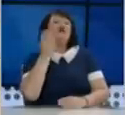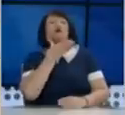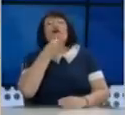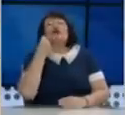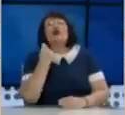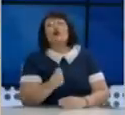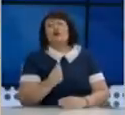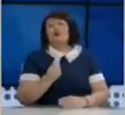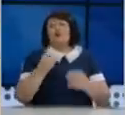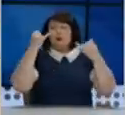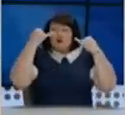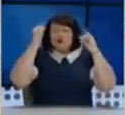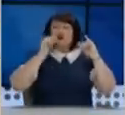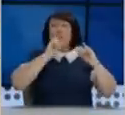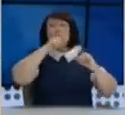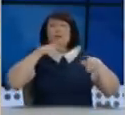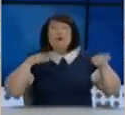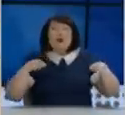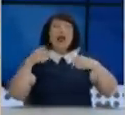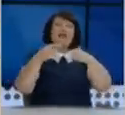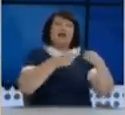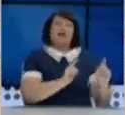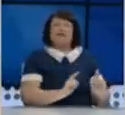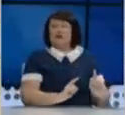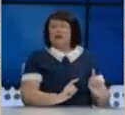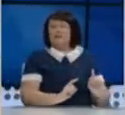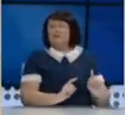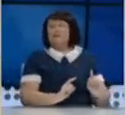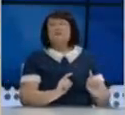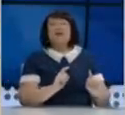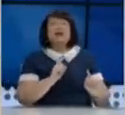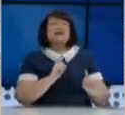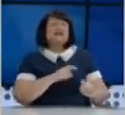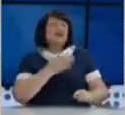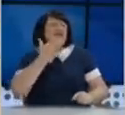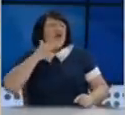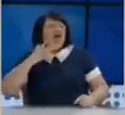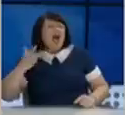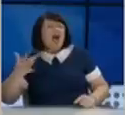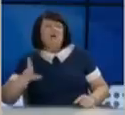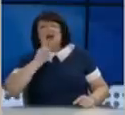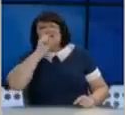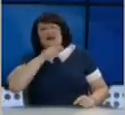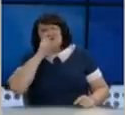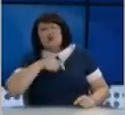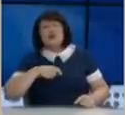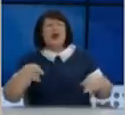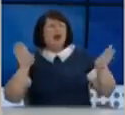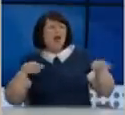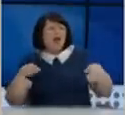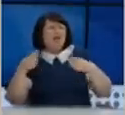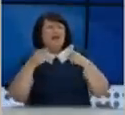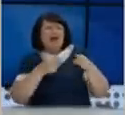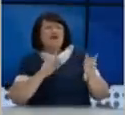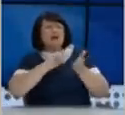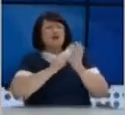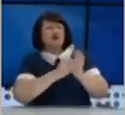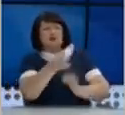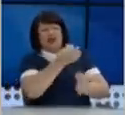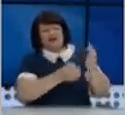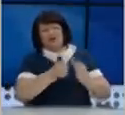κοσμήματος που είχε η χώρα μας και όλη η Ευρώπη. Ένα κόσμο της ορνηθοπανίδας παγκοσμίως. Γι' αυτό να είστε λίγο